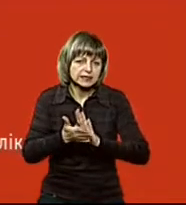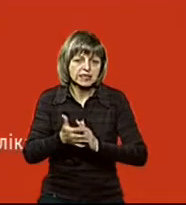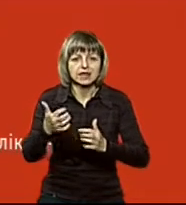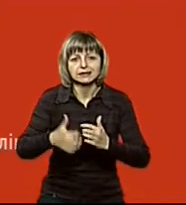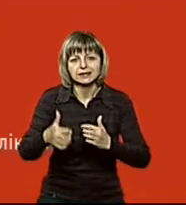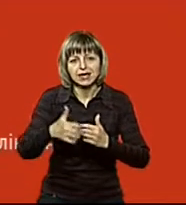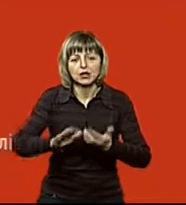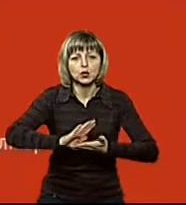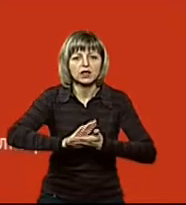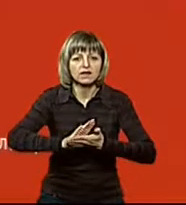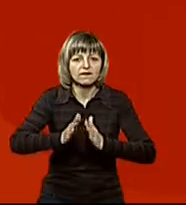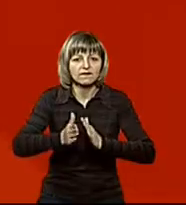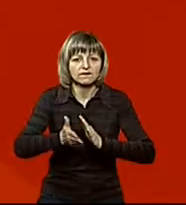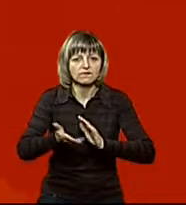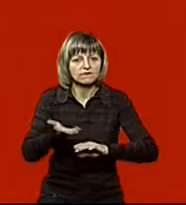середньої важкості.